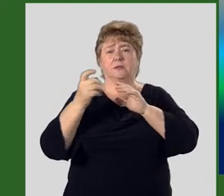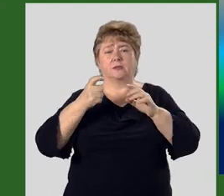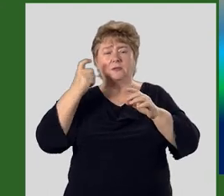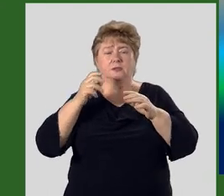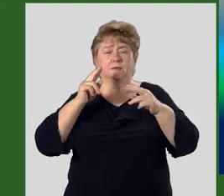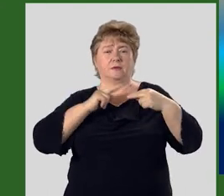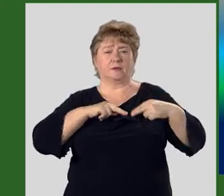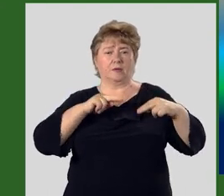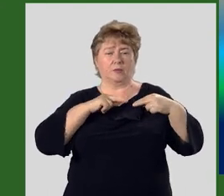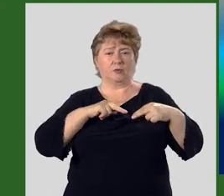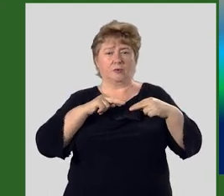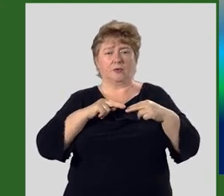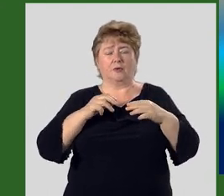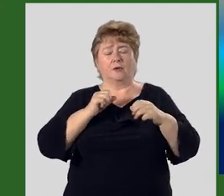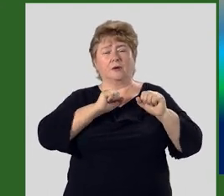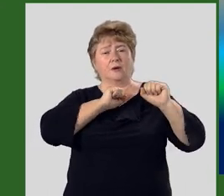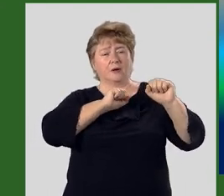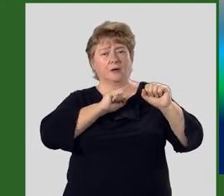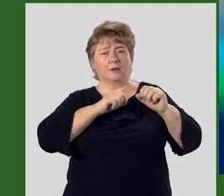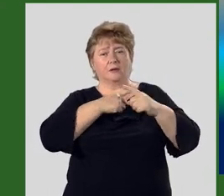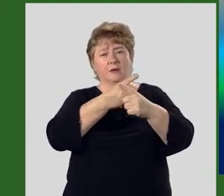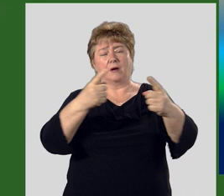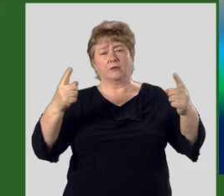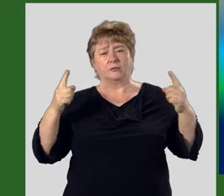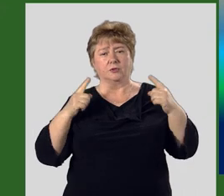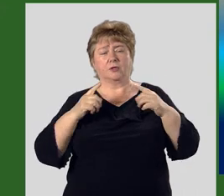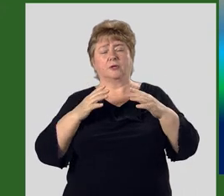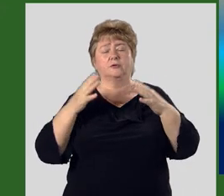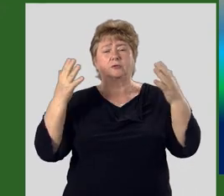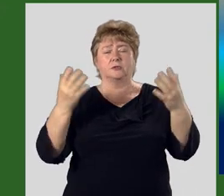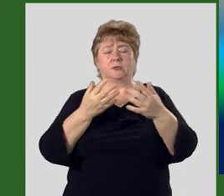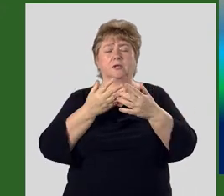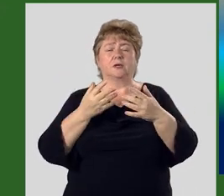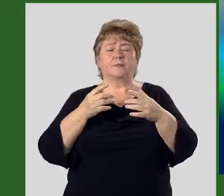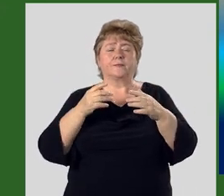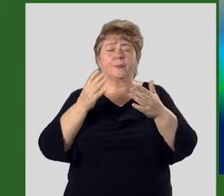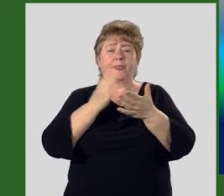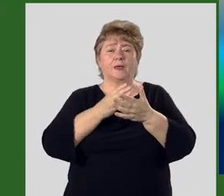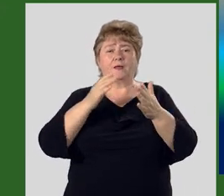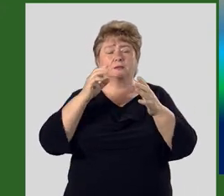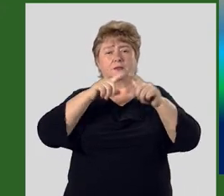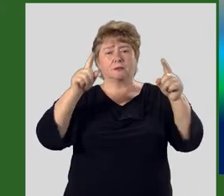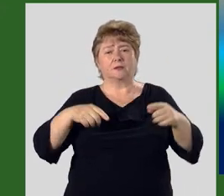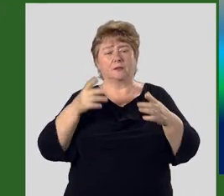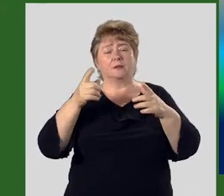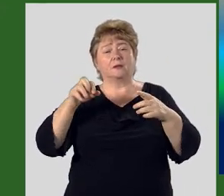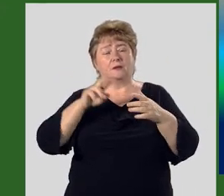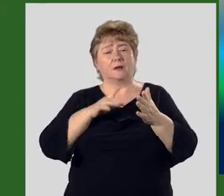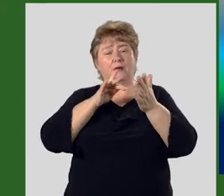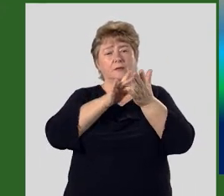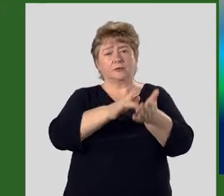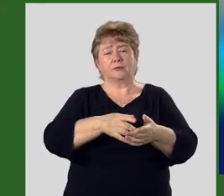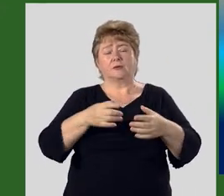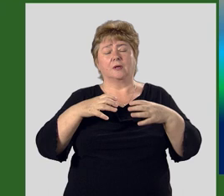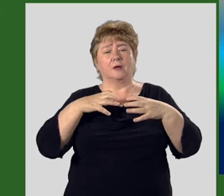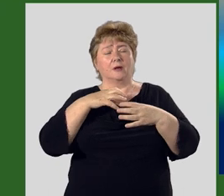сельскохозяйственного производства, охраны окружающей среды. Есть и карты, предназначенные для туризма.